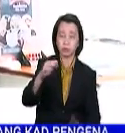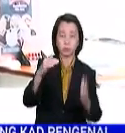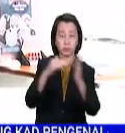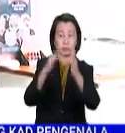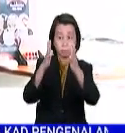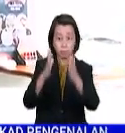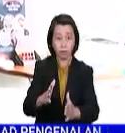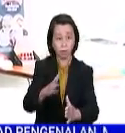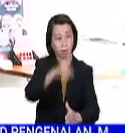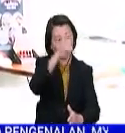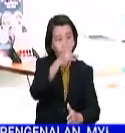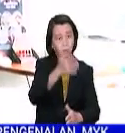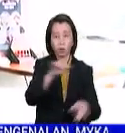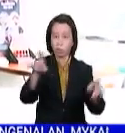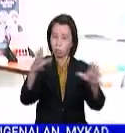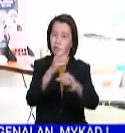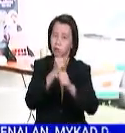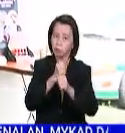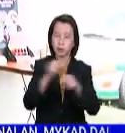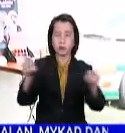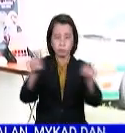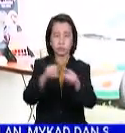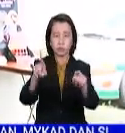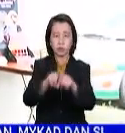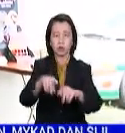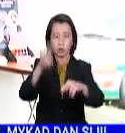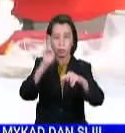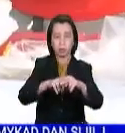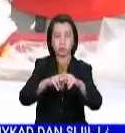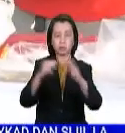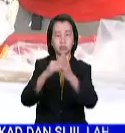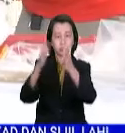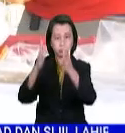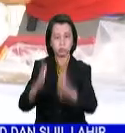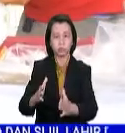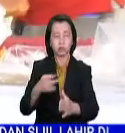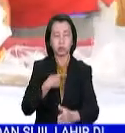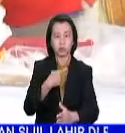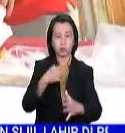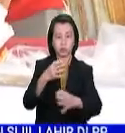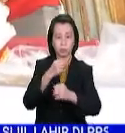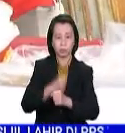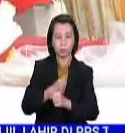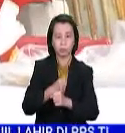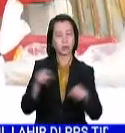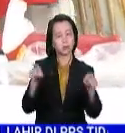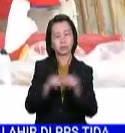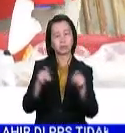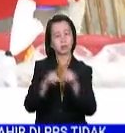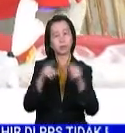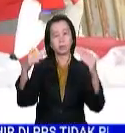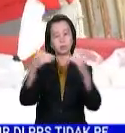dan ni semua dapat, walaupun duduk di kawasan pembangkang, kita dapat sama rata